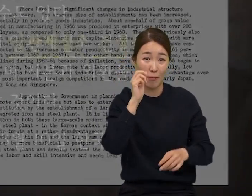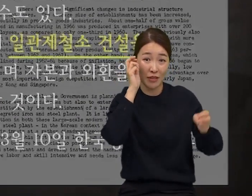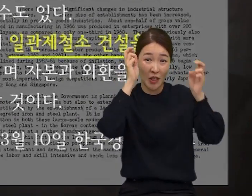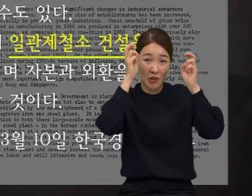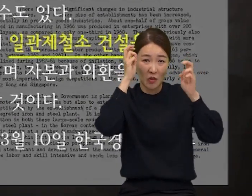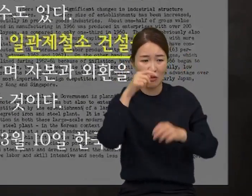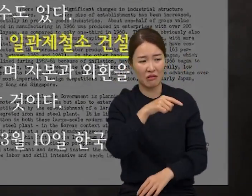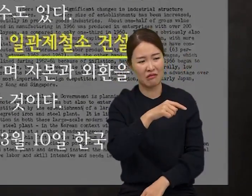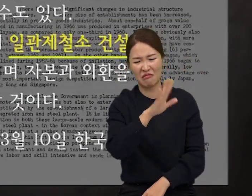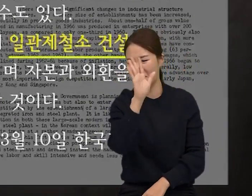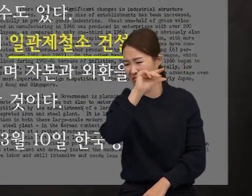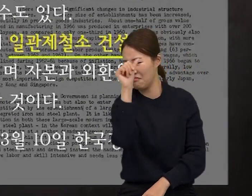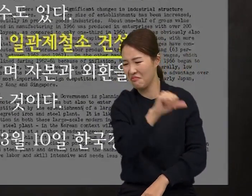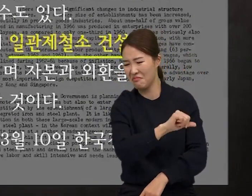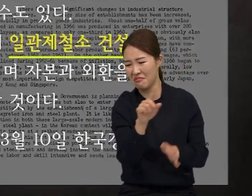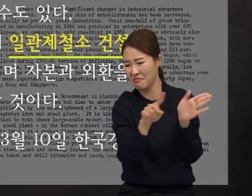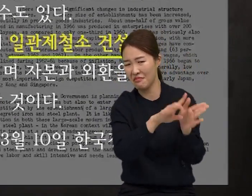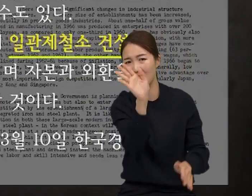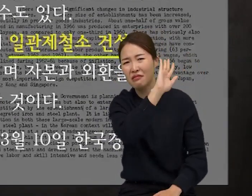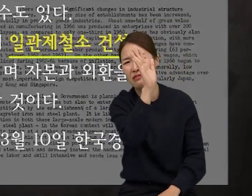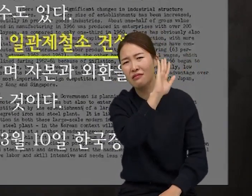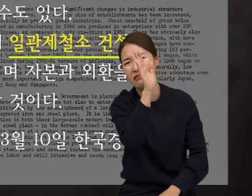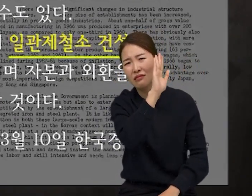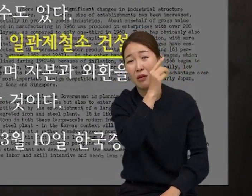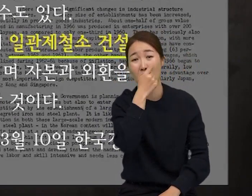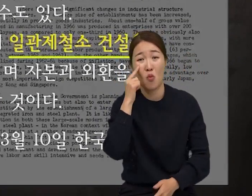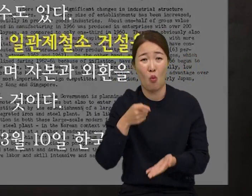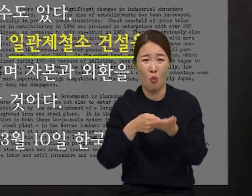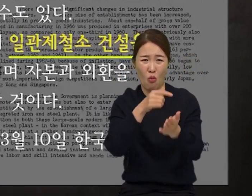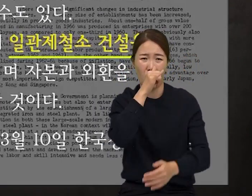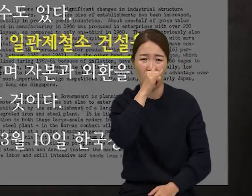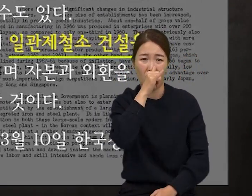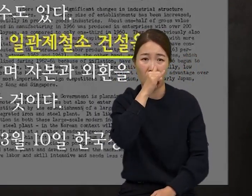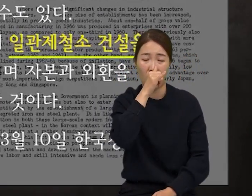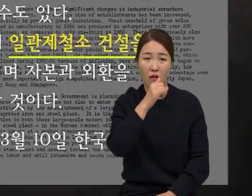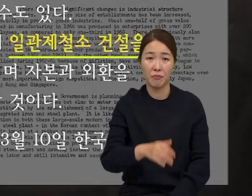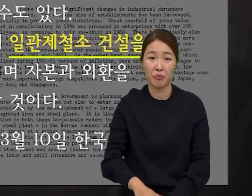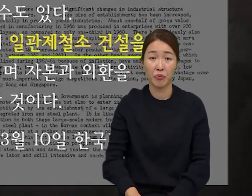세계은행은 한국의 종합제철소 사업에 대한 부정적 보고서를 냈다.